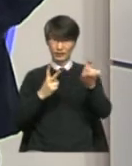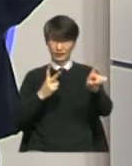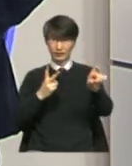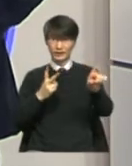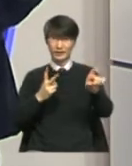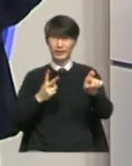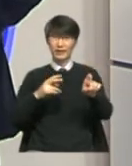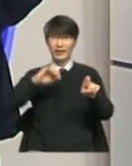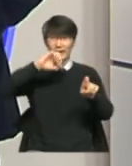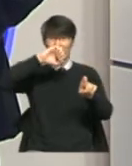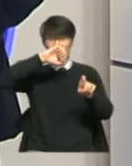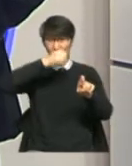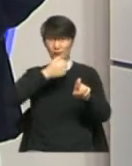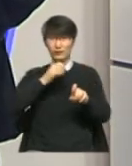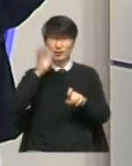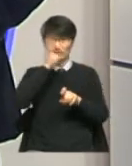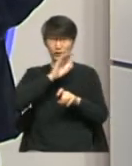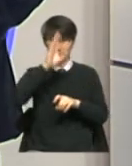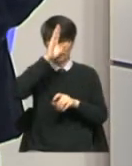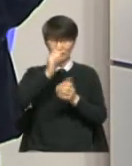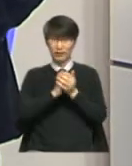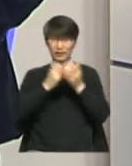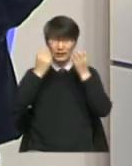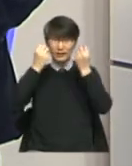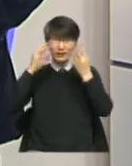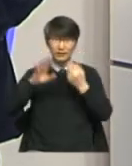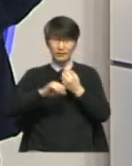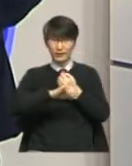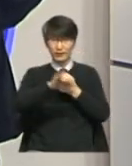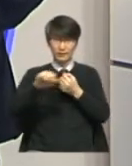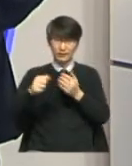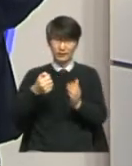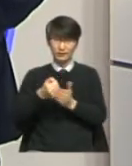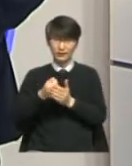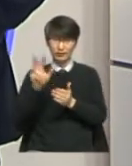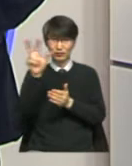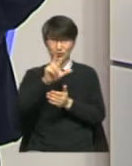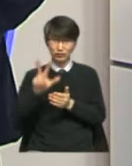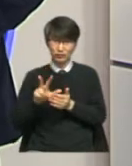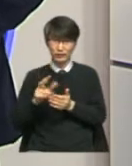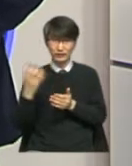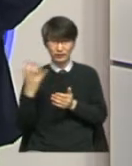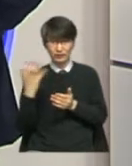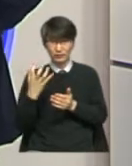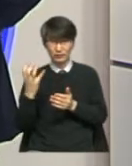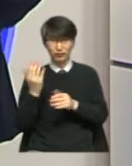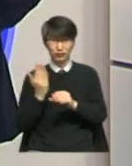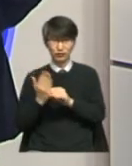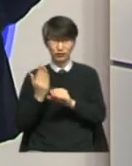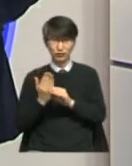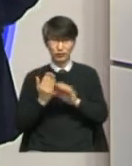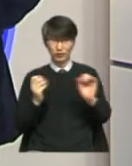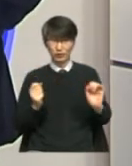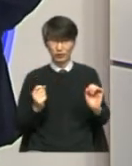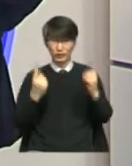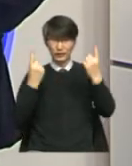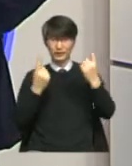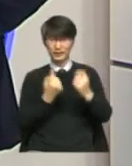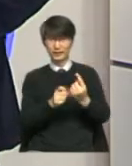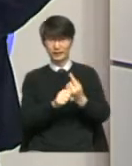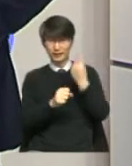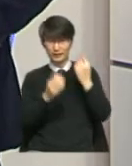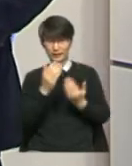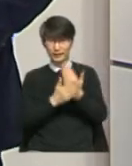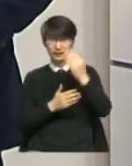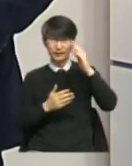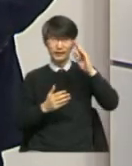키워드는 아프리카 돼지열병입니다. 신종 코로나 바이러스로 전국이 홍역을 앓고 있는 와중에 작년에